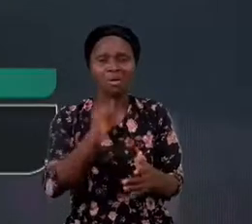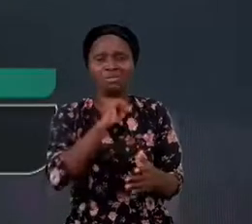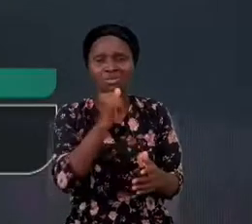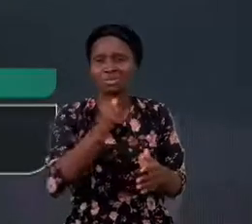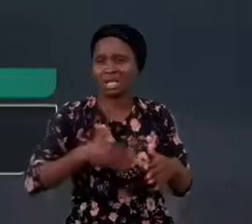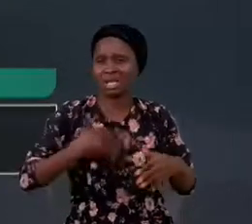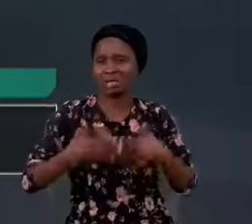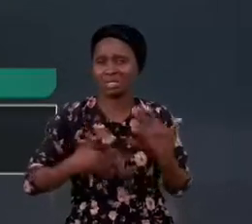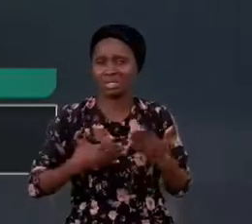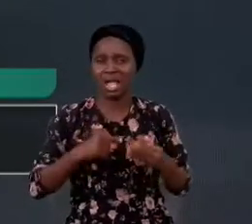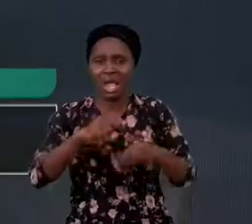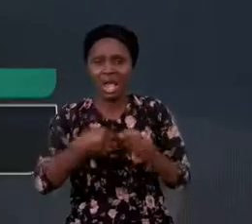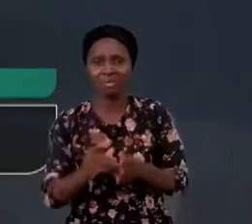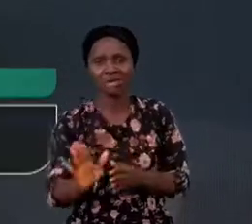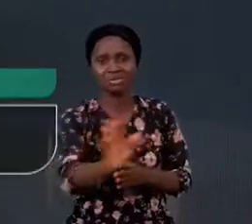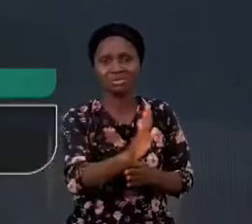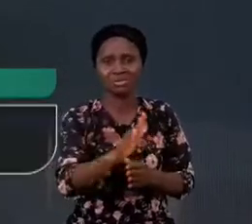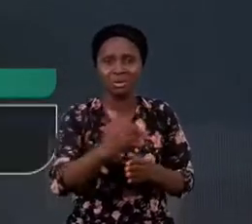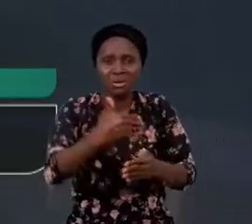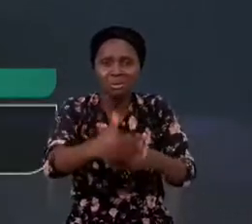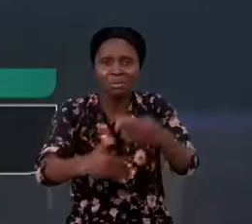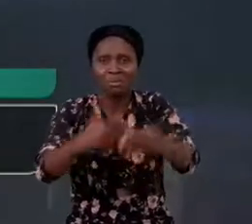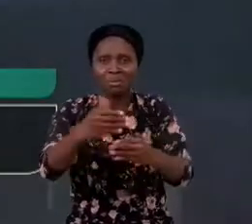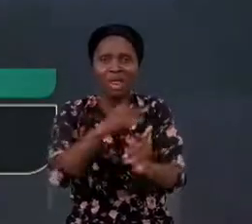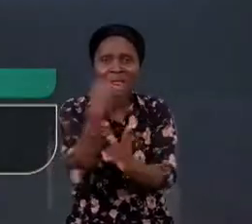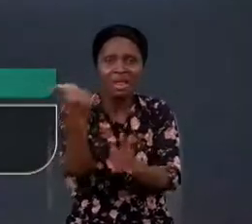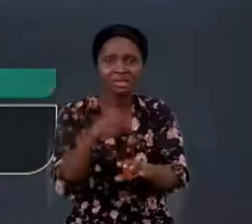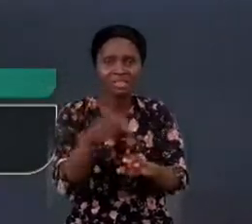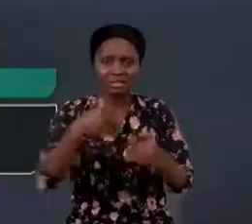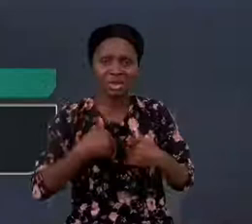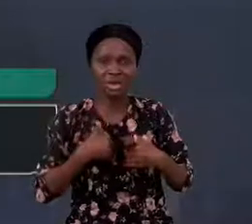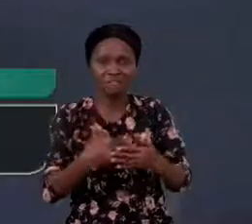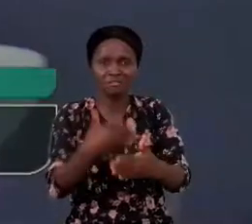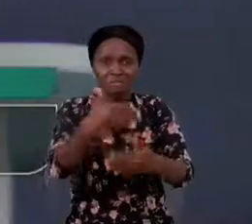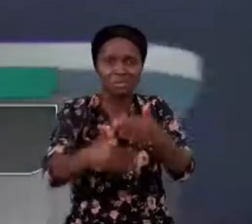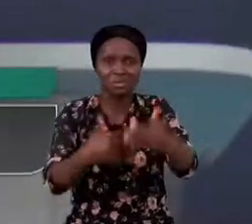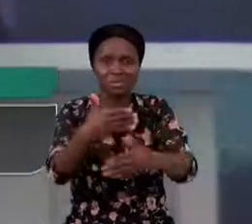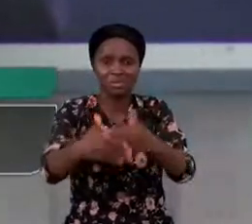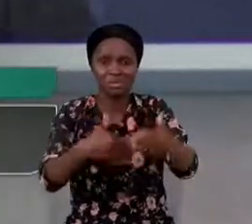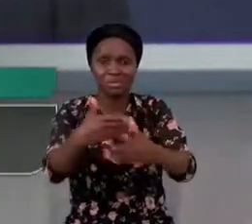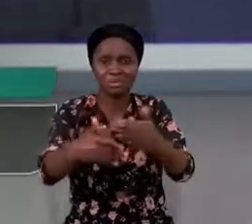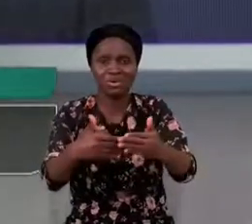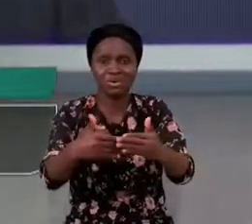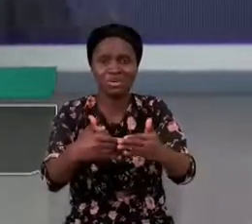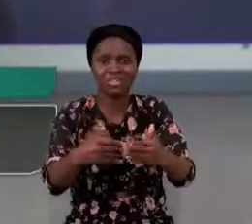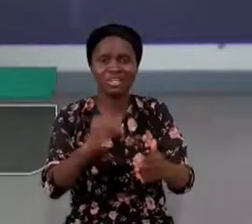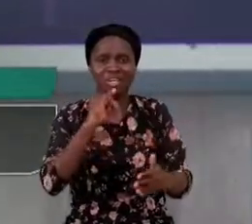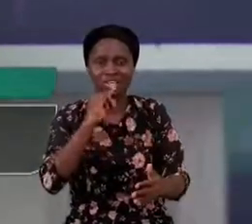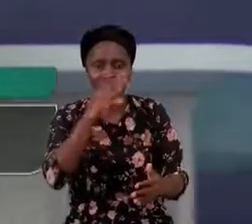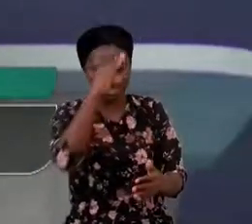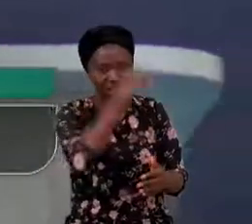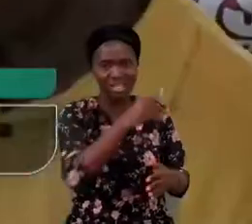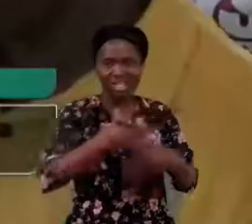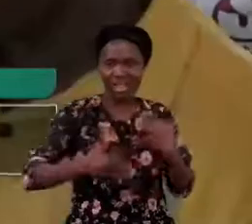pas content pour que tu évolues sur l'échelle de utile ou